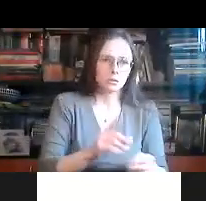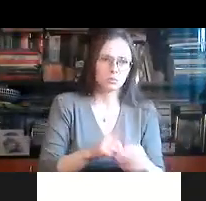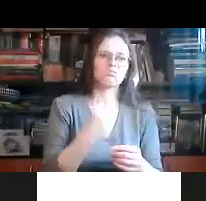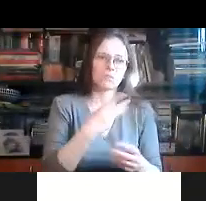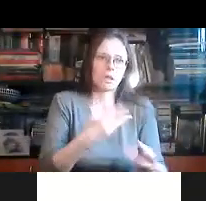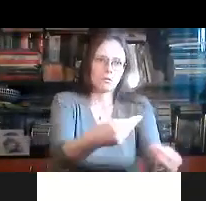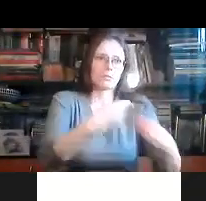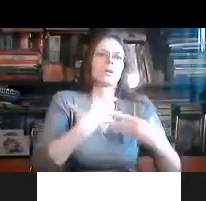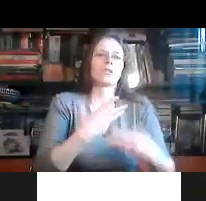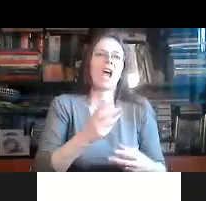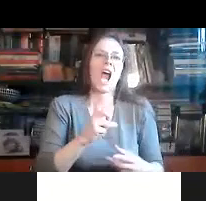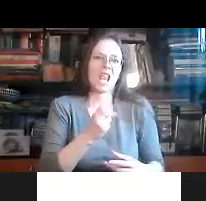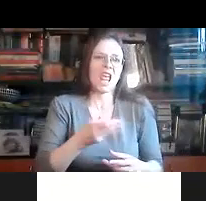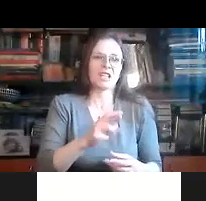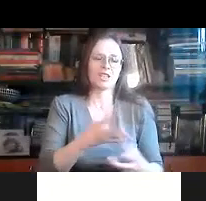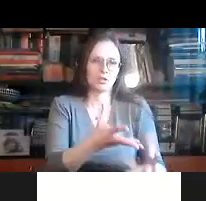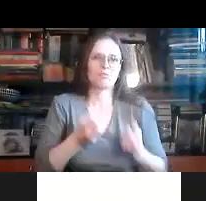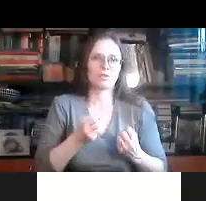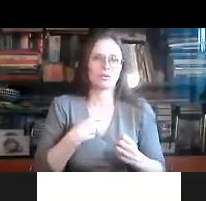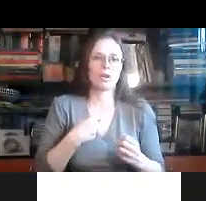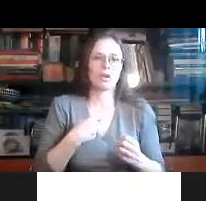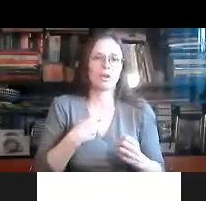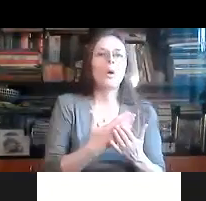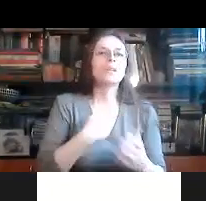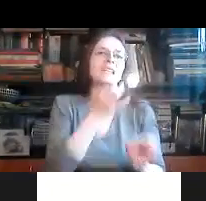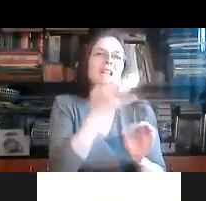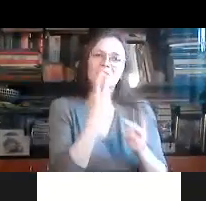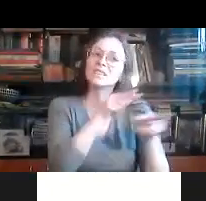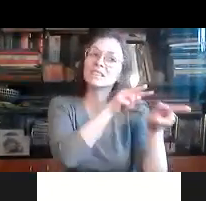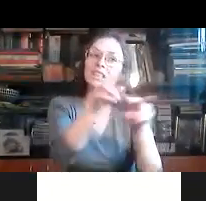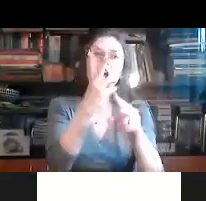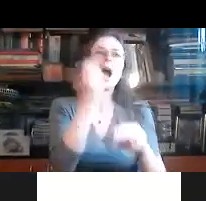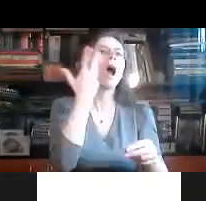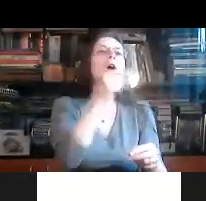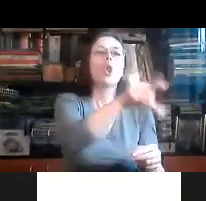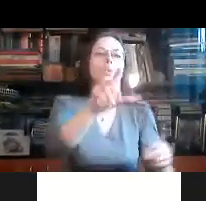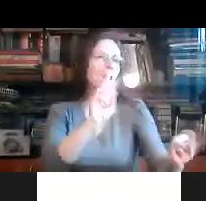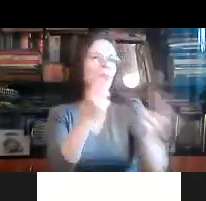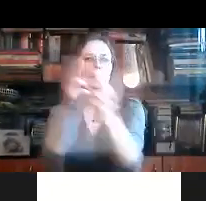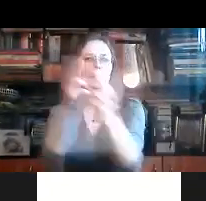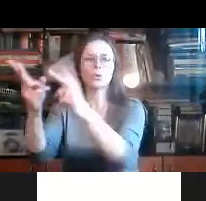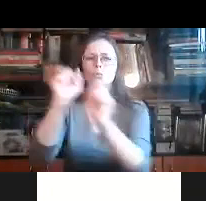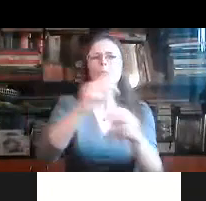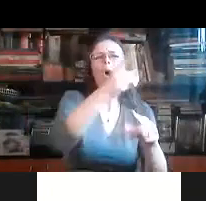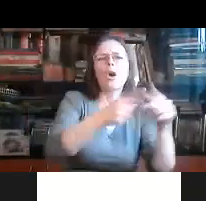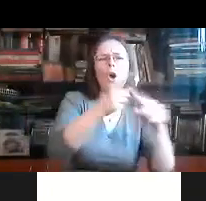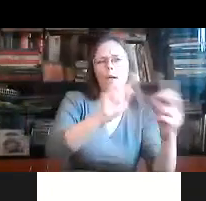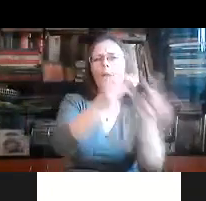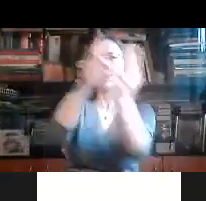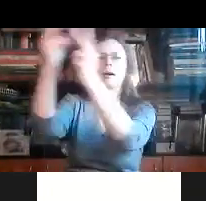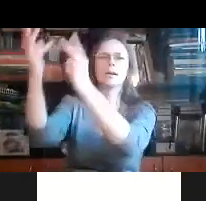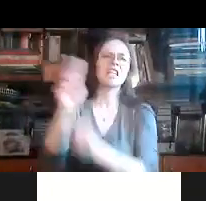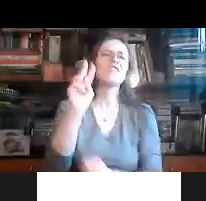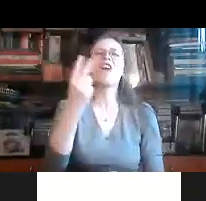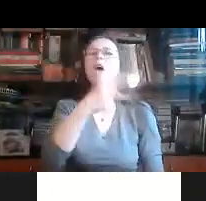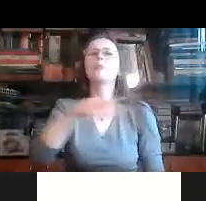очень часто смотрю, как люди там танцуют, да, причем очень коротко, вот они там танцуют 2 минуты просто у себя дома, потому что не ходят